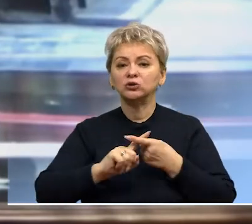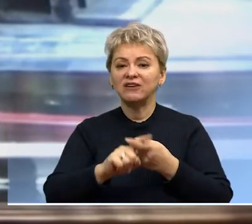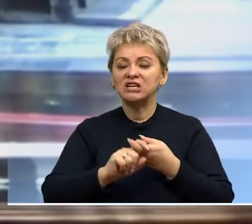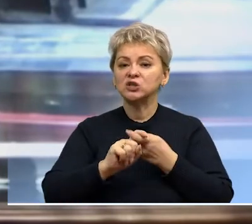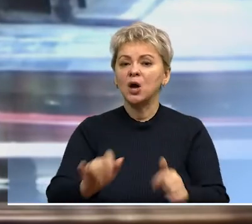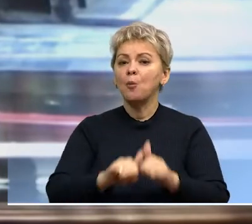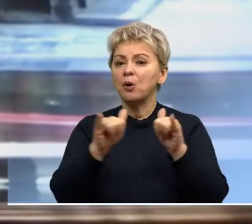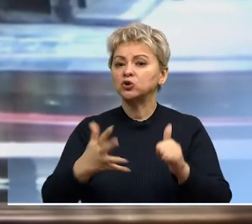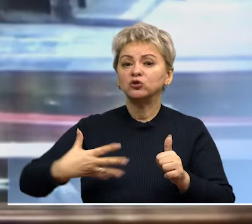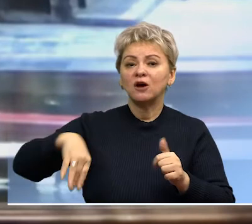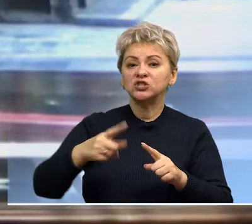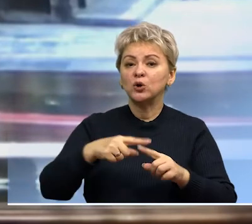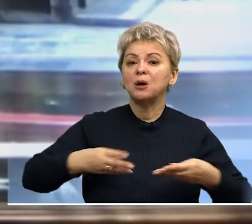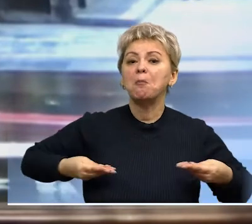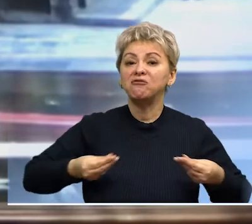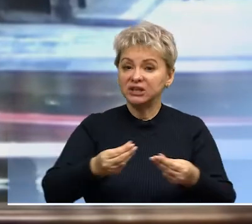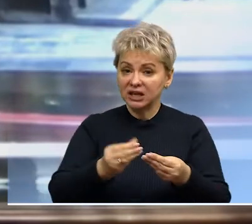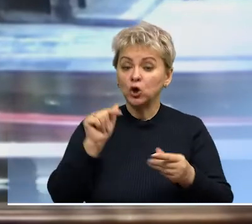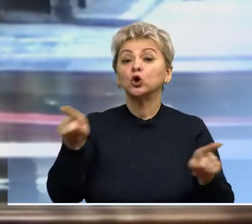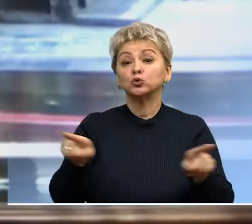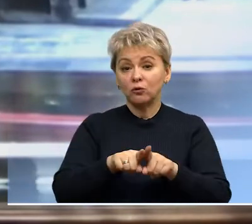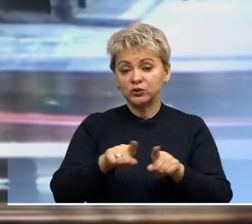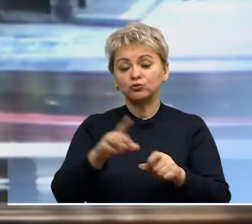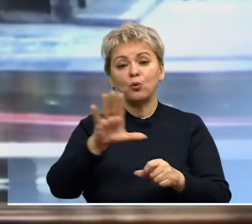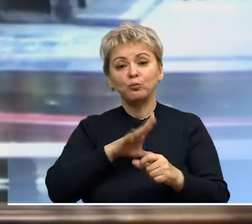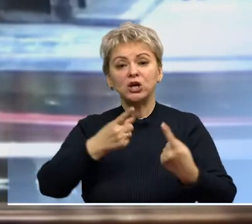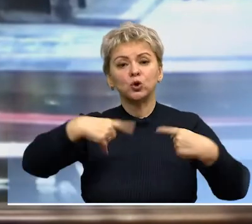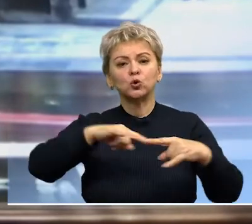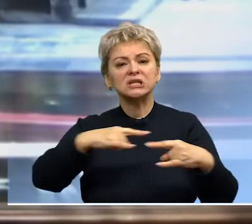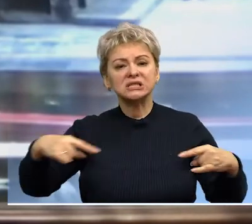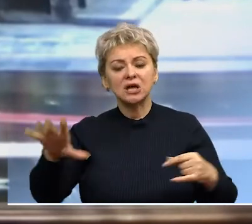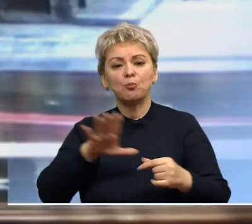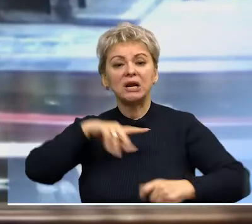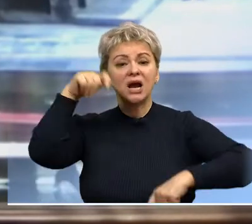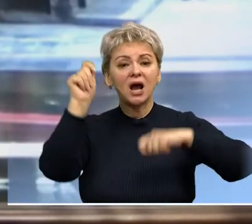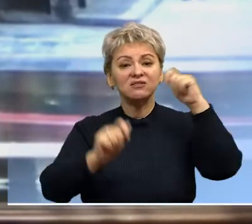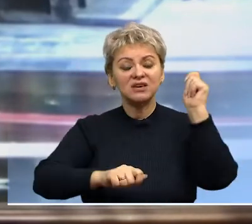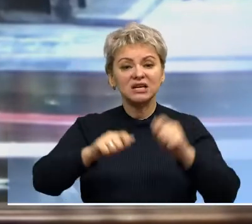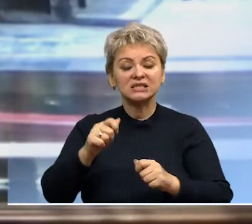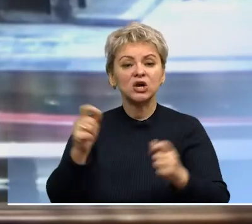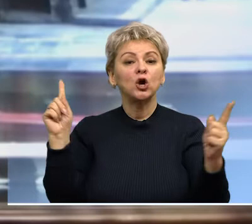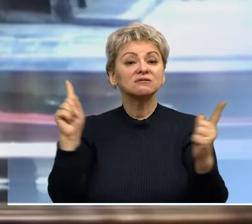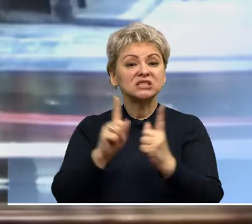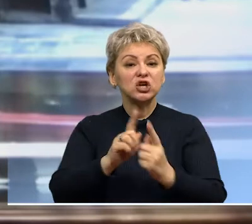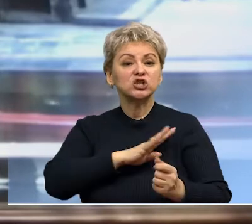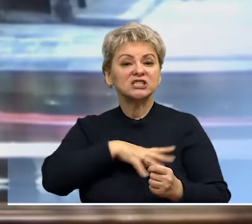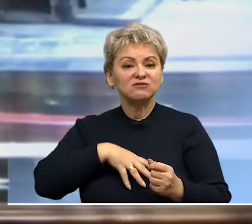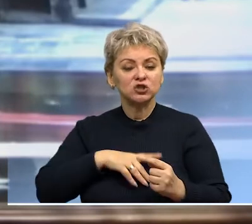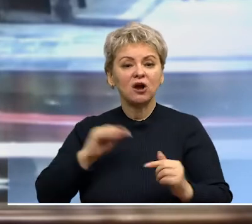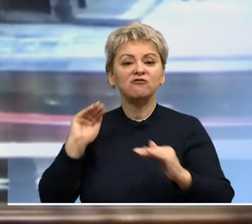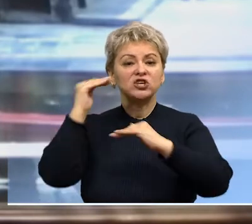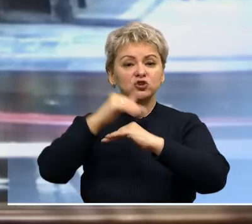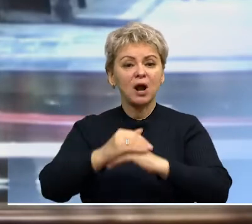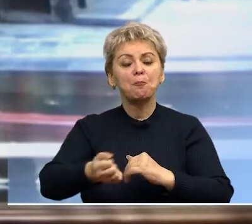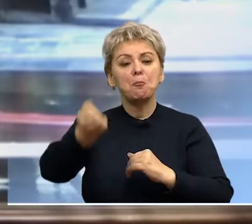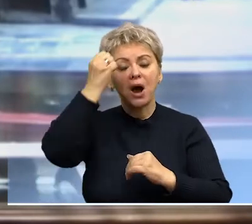коронавирус, пандемия на все это повлияло. Тем не менее, были круглые столы, были конференции, встречи с ветеранами,